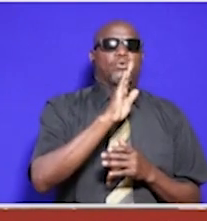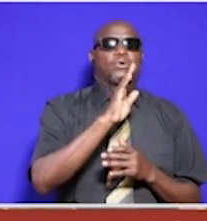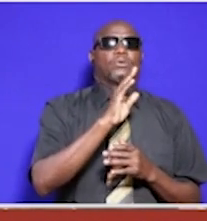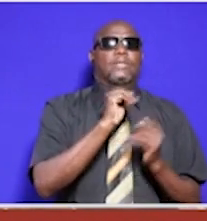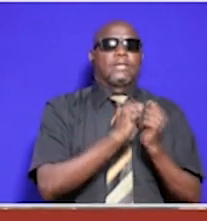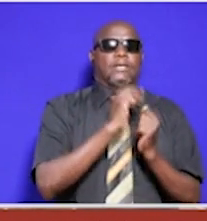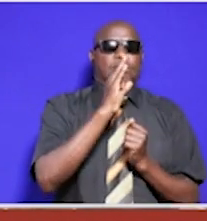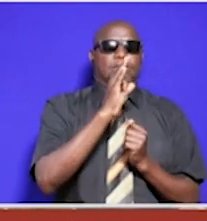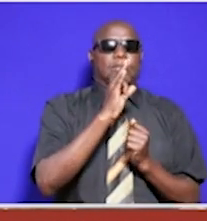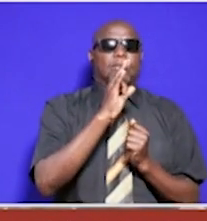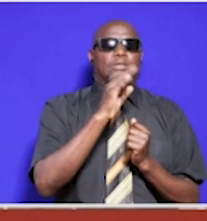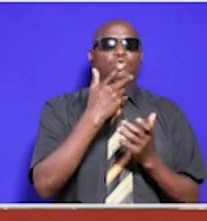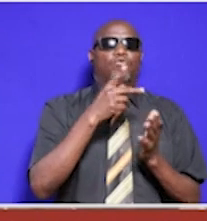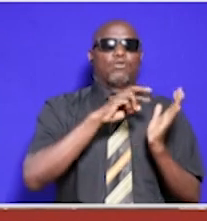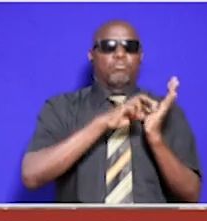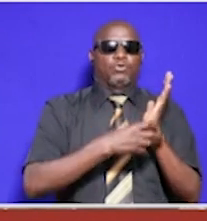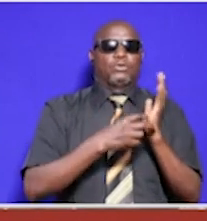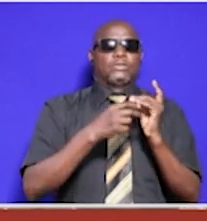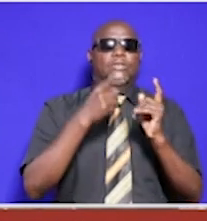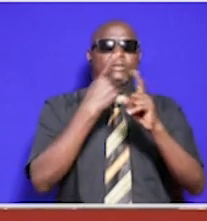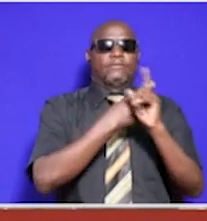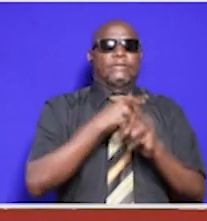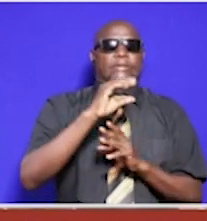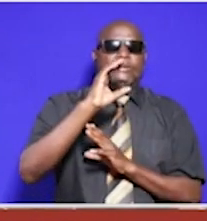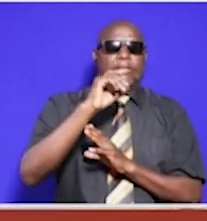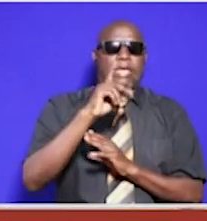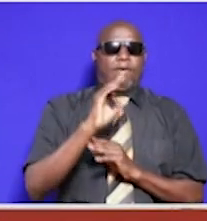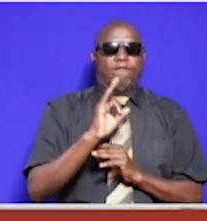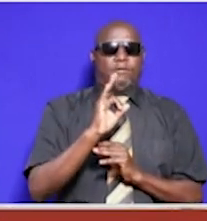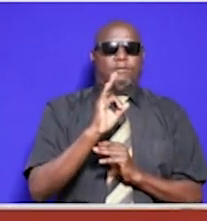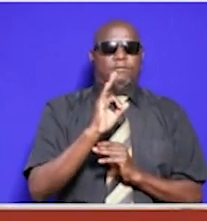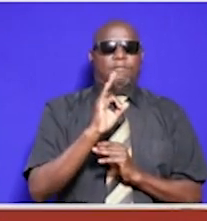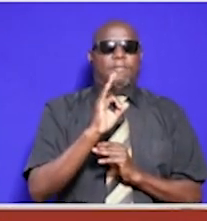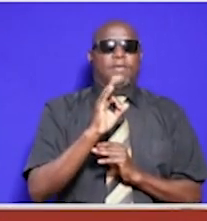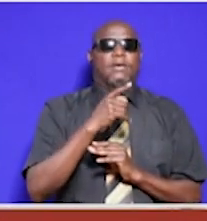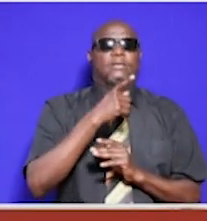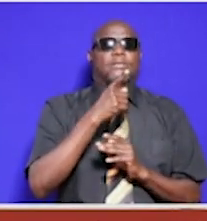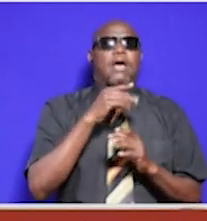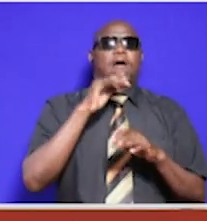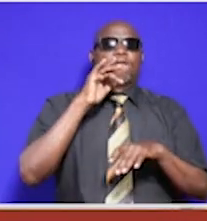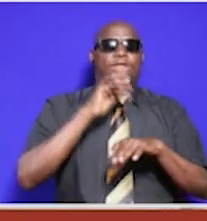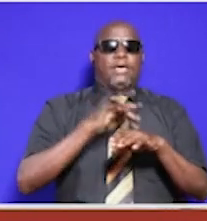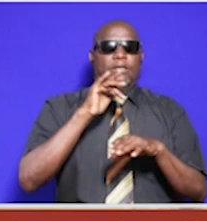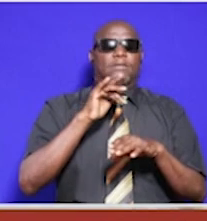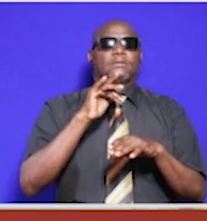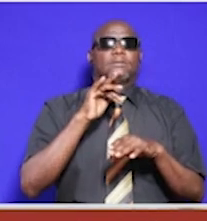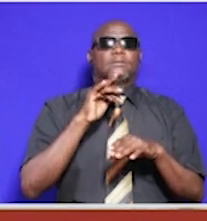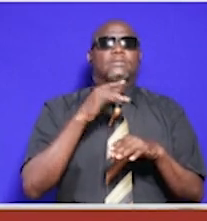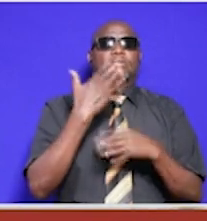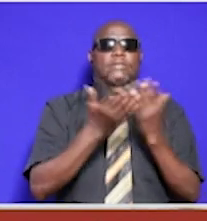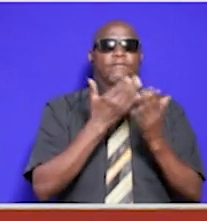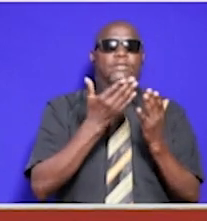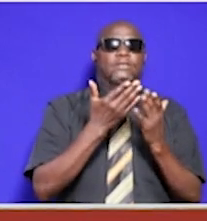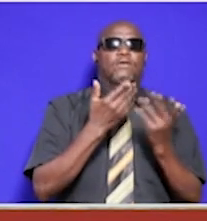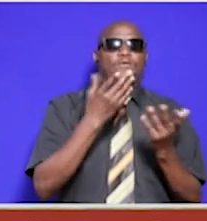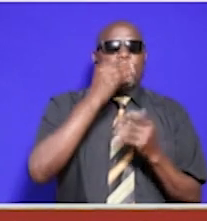kufadhili miradi ya ustawishaji maeneo bunge CDF, hivyo basi kuathiri huduma za elimu na afya katika maeneo bunge.